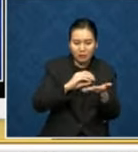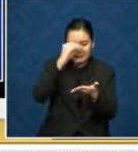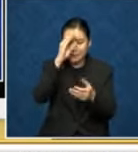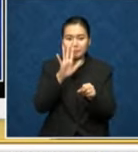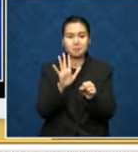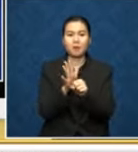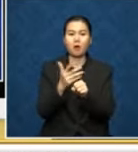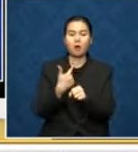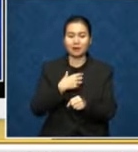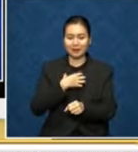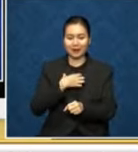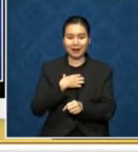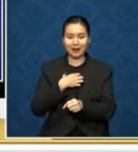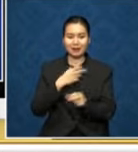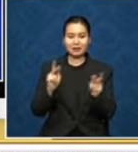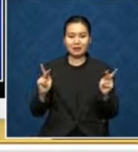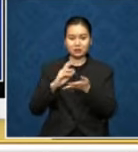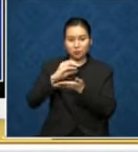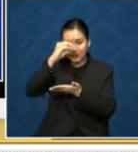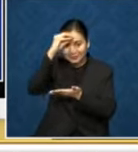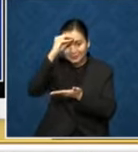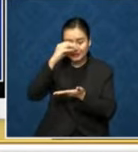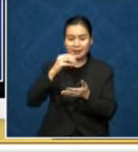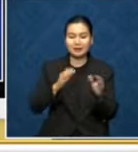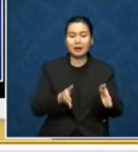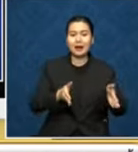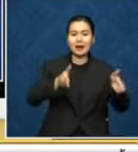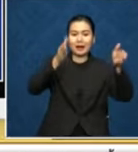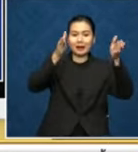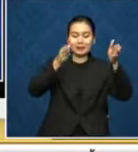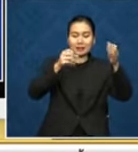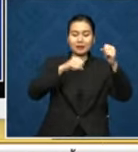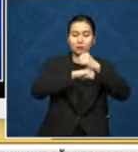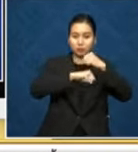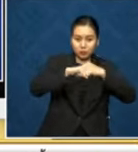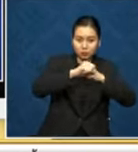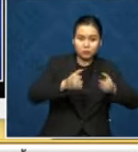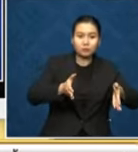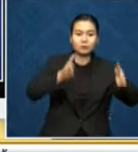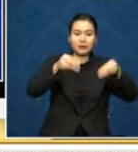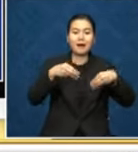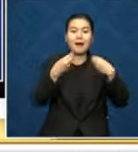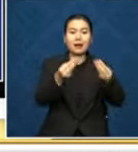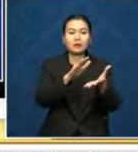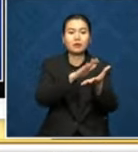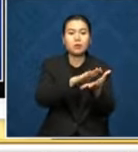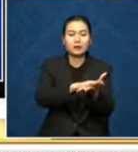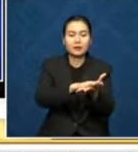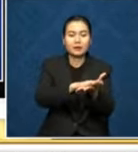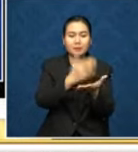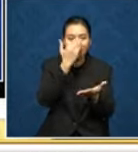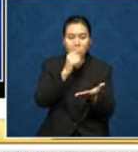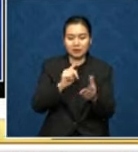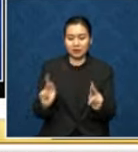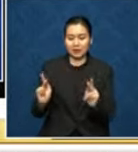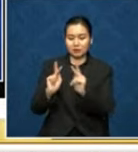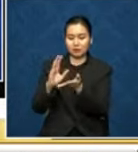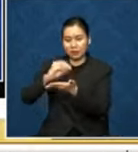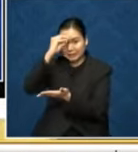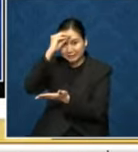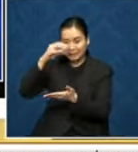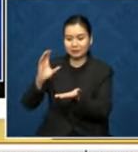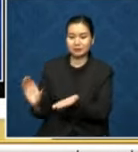านั้นได้จัดสรรงบประมาณเพิ่มเติมในการสร้างอาคารเรียนหลังใหม่ให้กับโรงเรียนแห่งนี้ครับทราบว่าขณะนี้ทางกระทรวงศึกษาธิการได้